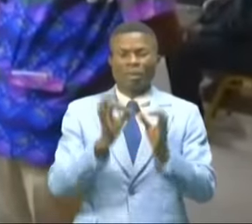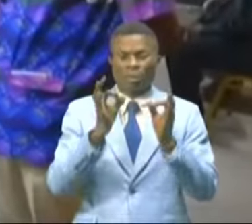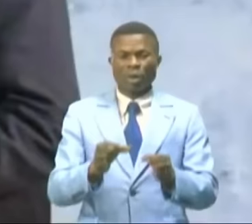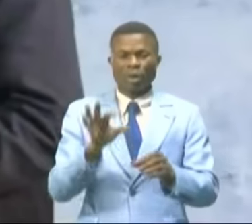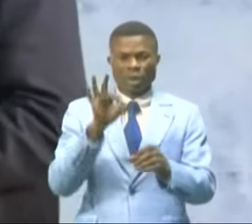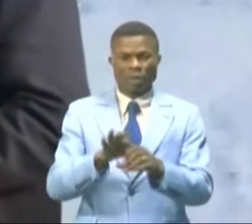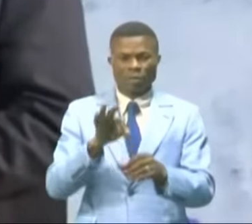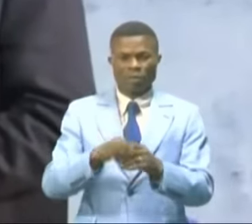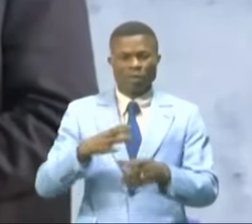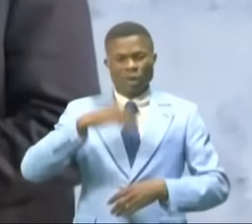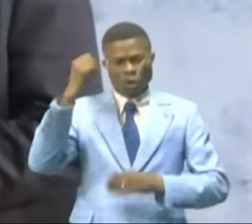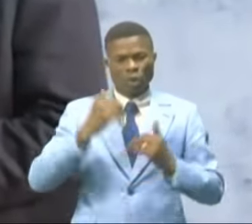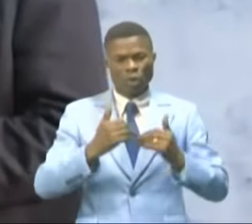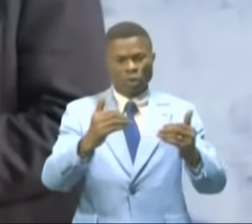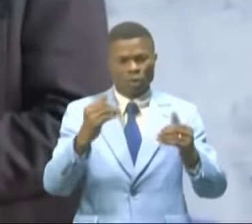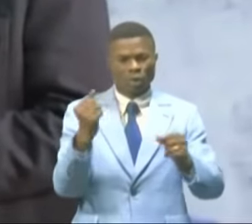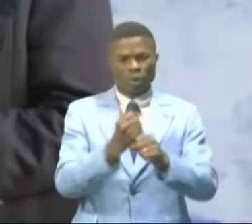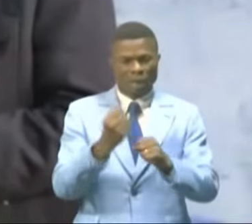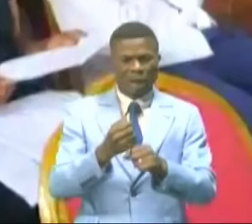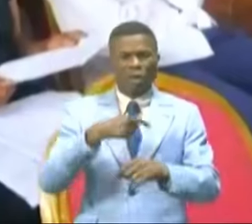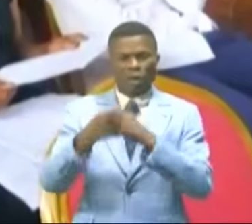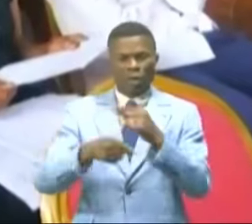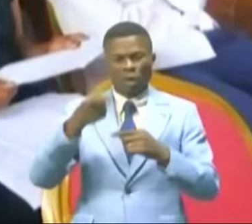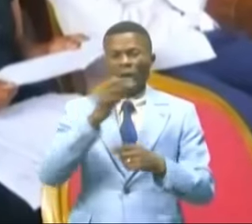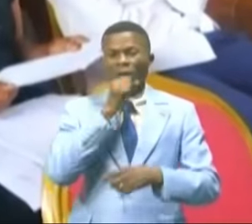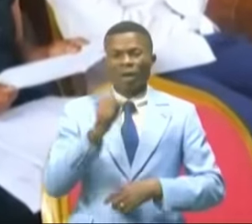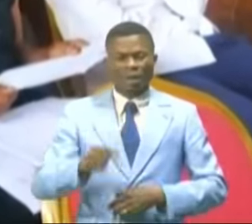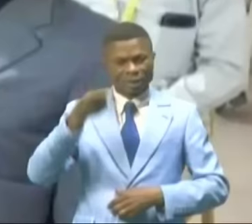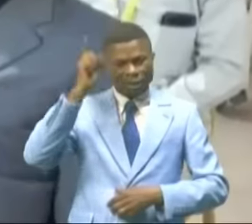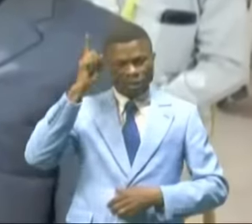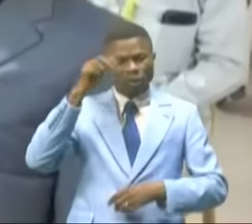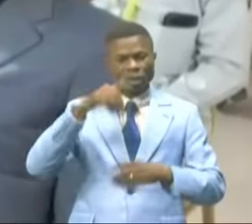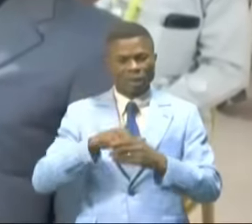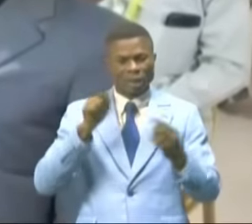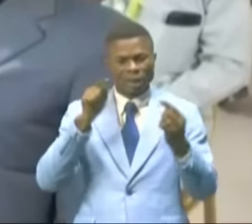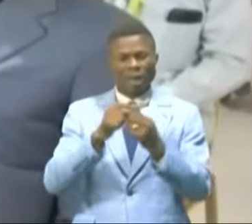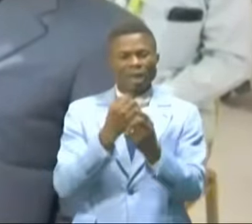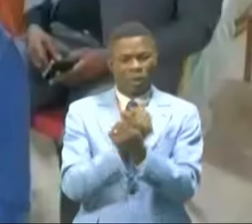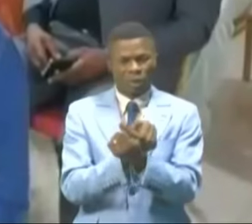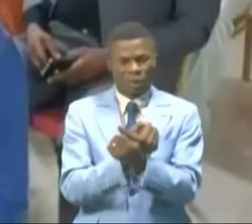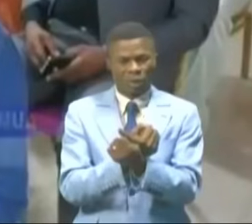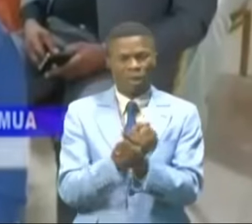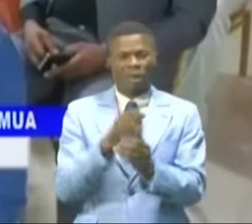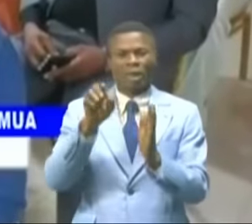vont ainsi poursuivre le travail amorcé par leurs prédécesseurs dans le strict respect